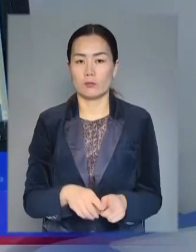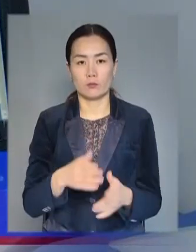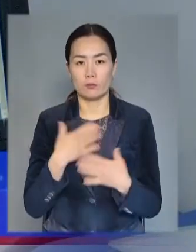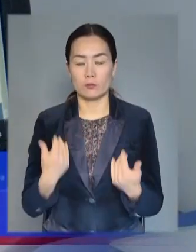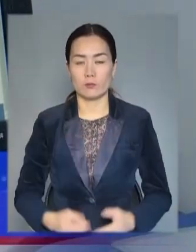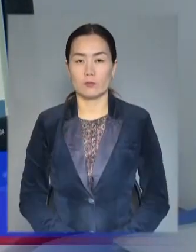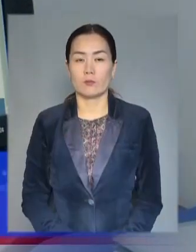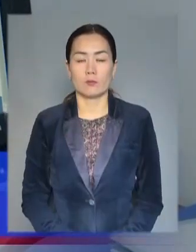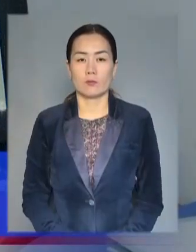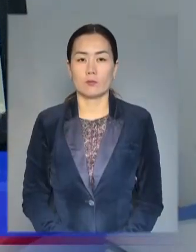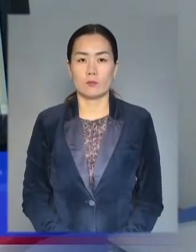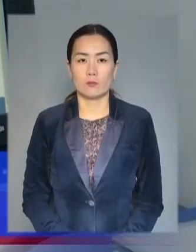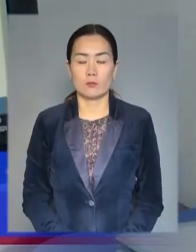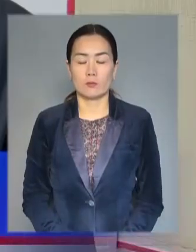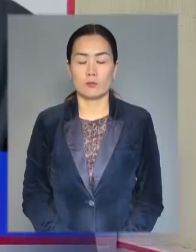анықталмаған. Соңғы